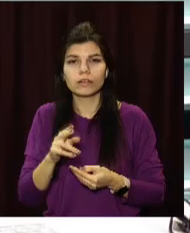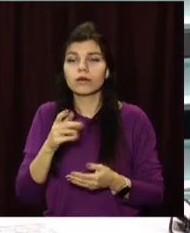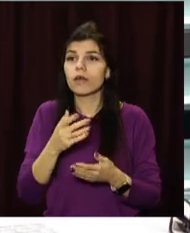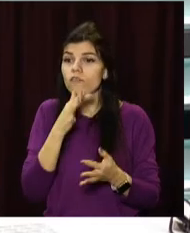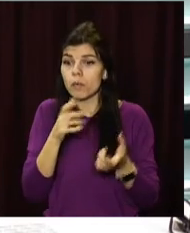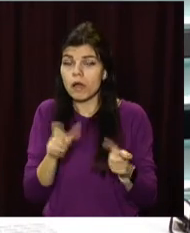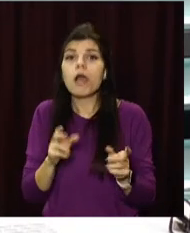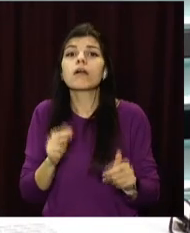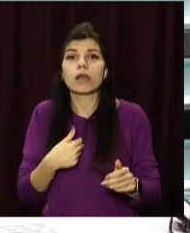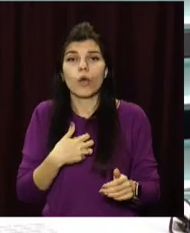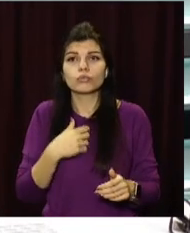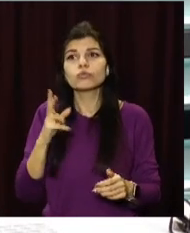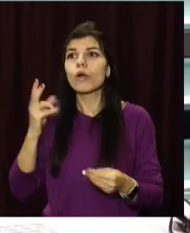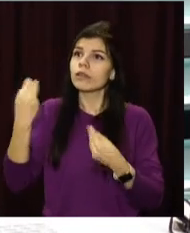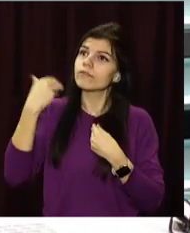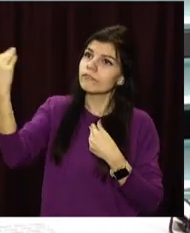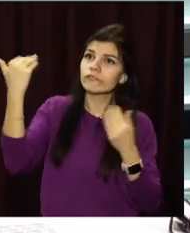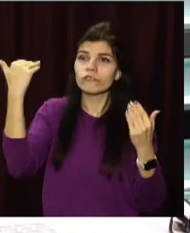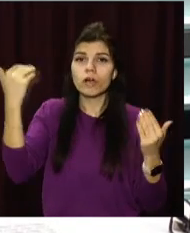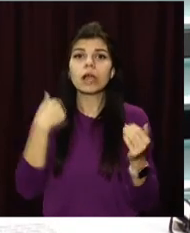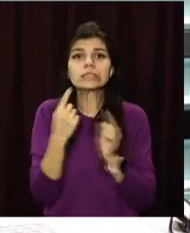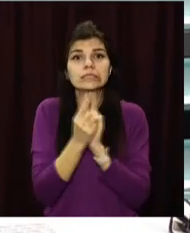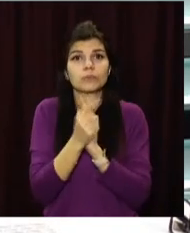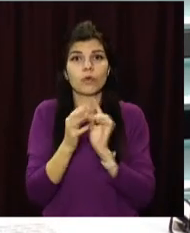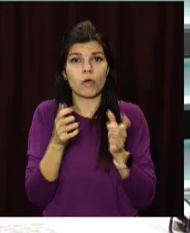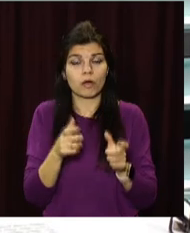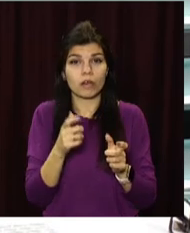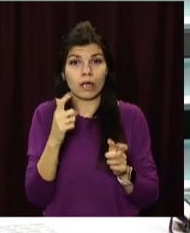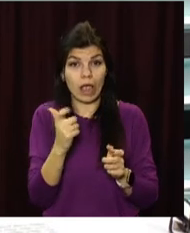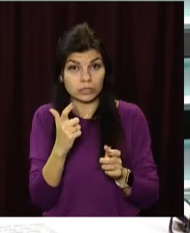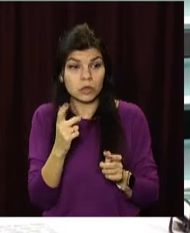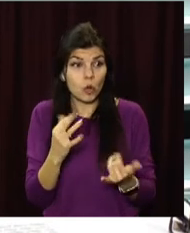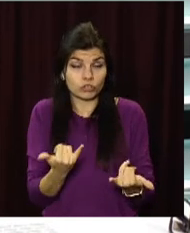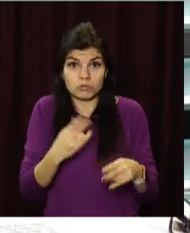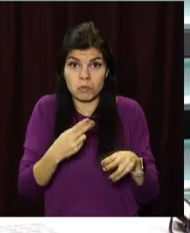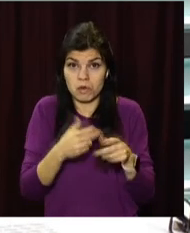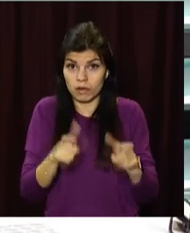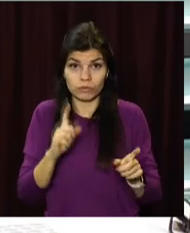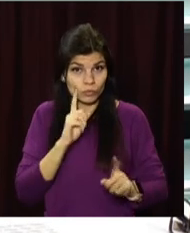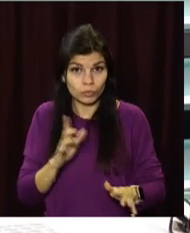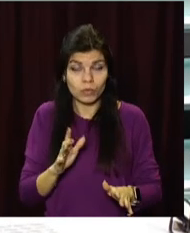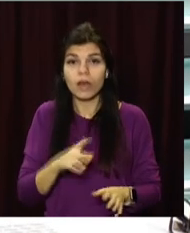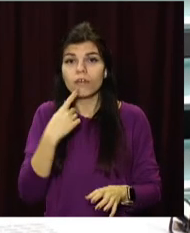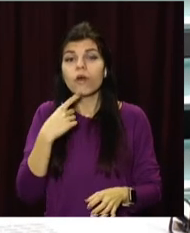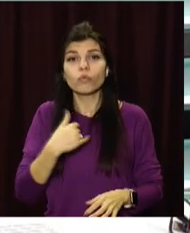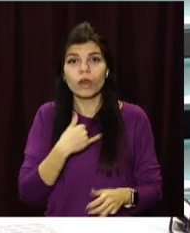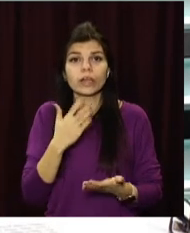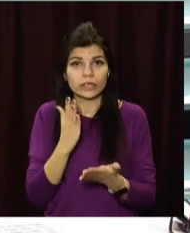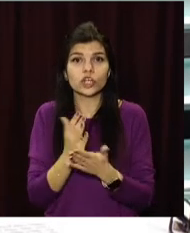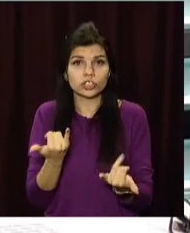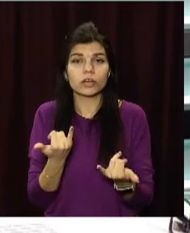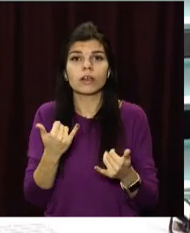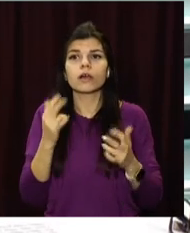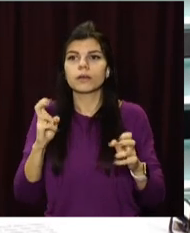карантину? Згідно всіх законів, які були прийняті відповідні в країні, у нас кінця минулого літа запрацював ринок газу. І на ньому